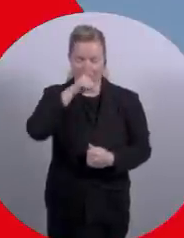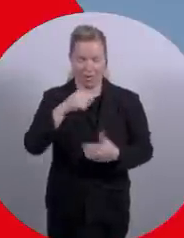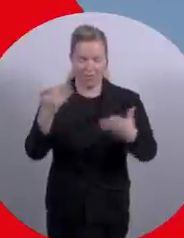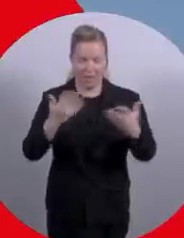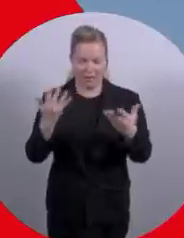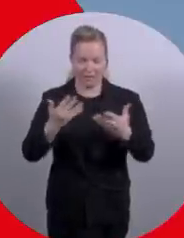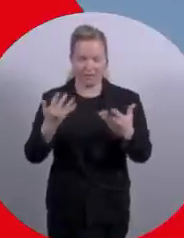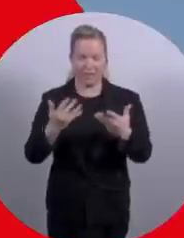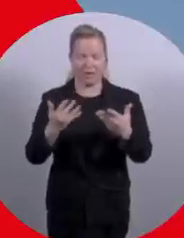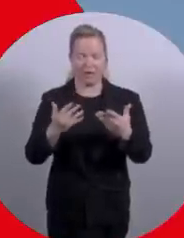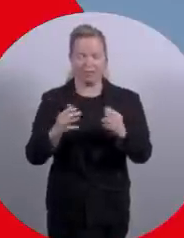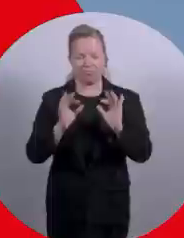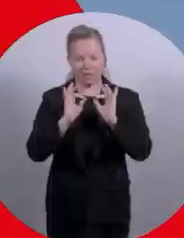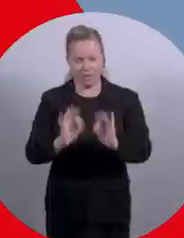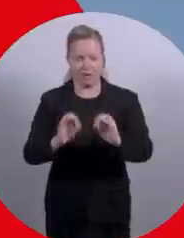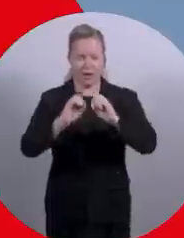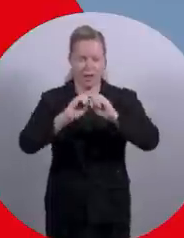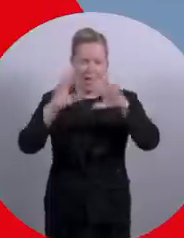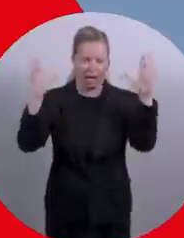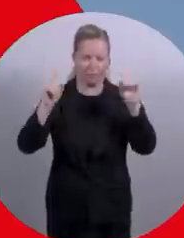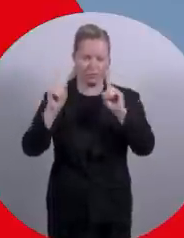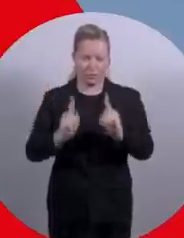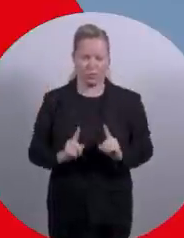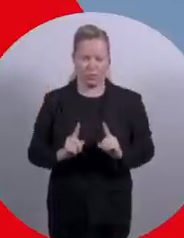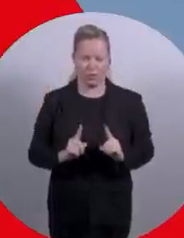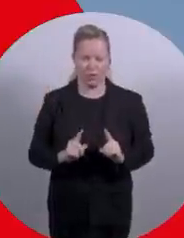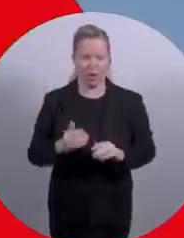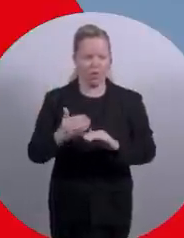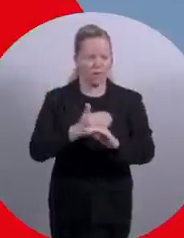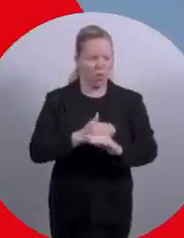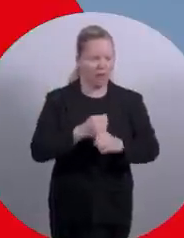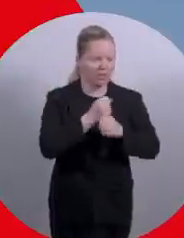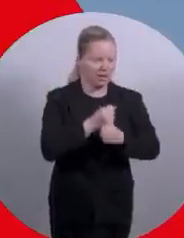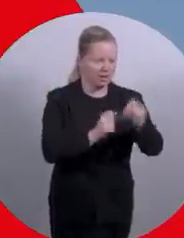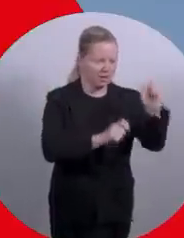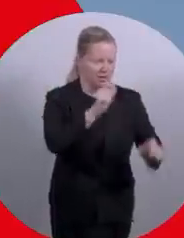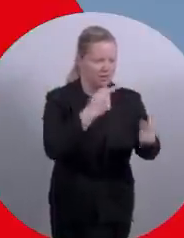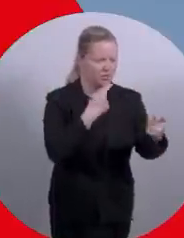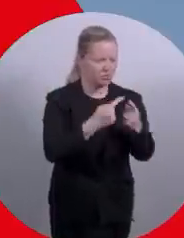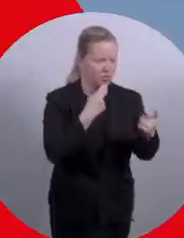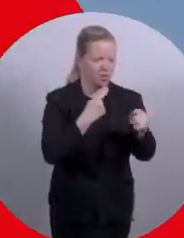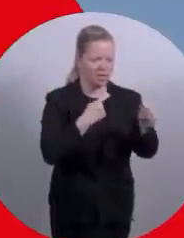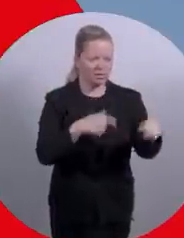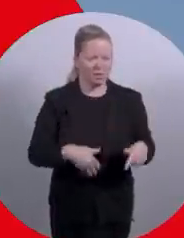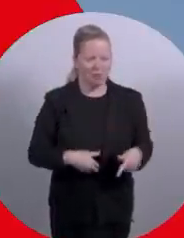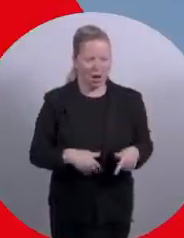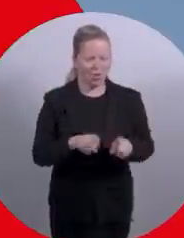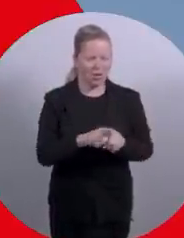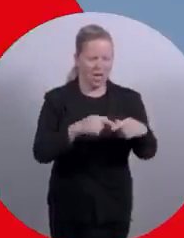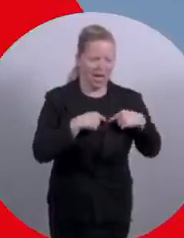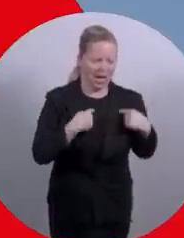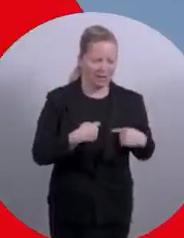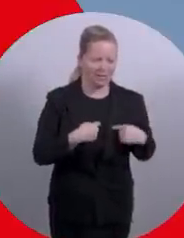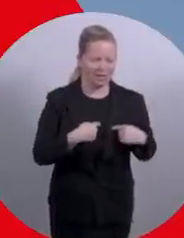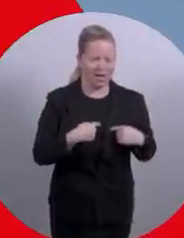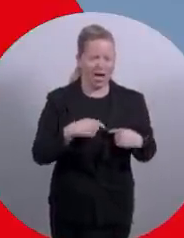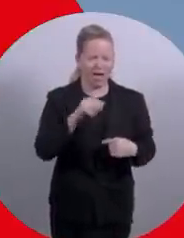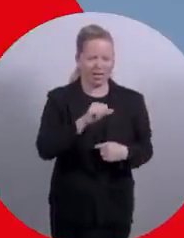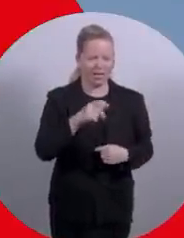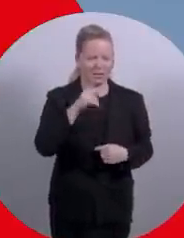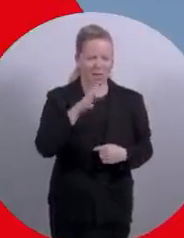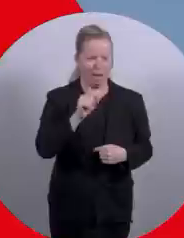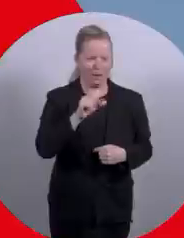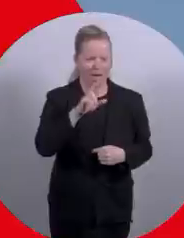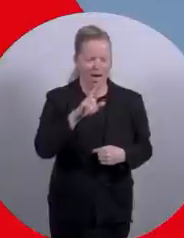ich habe im Vorfeld das Parteitags mit vielen Delegierten gesprochen die mir gesagt haben ich habe im Bauch und im Herz habe ich den Andreas Gabler aber